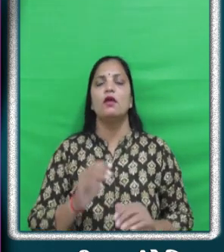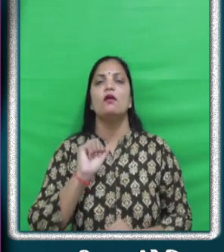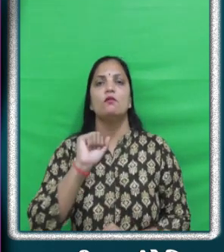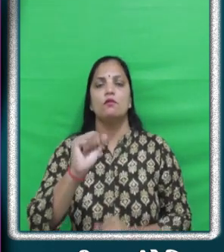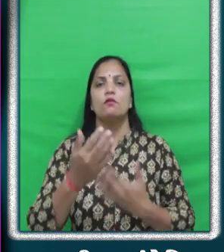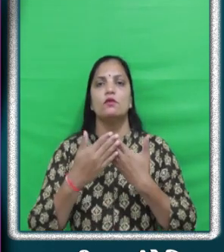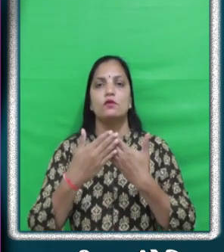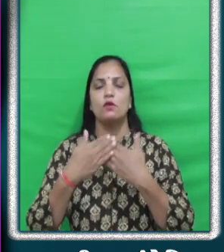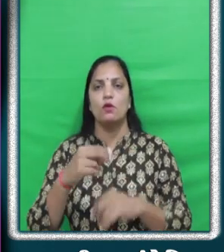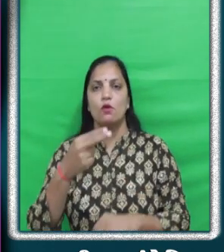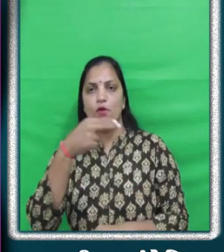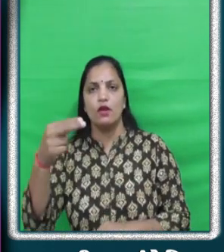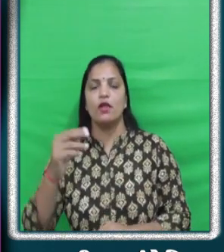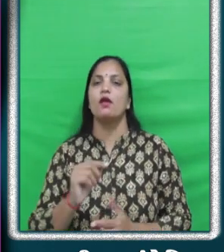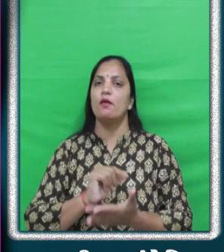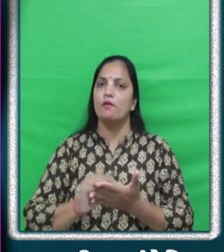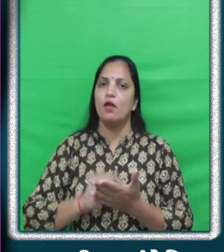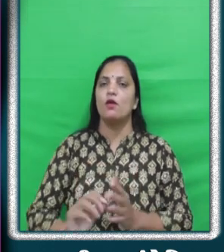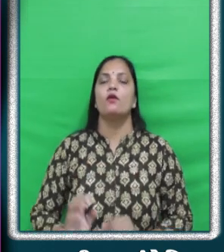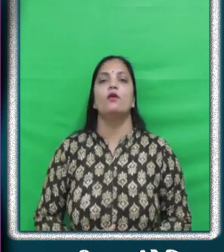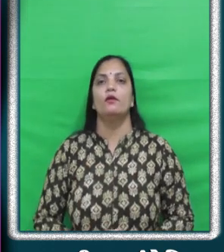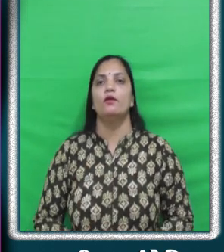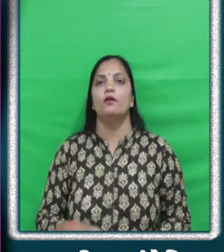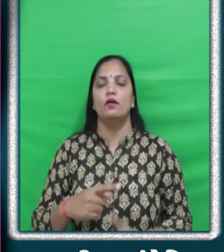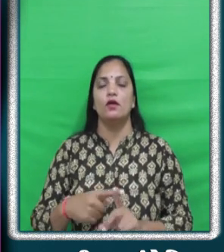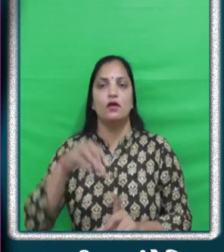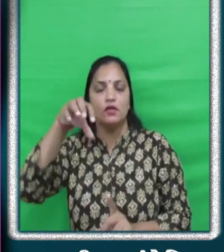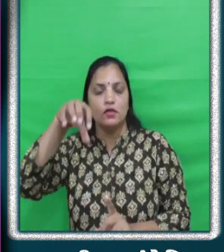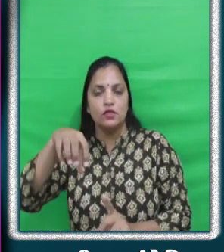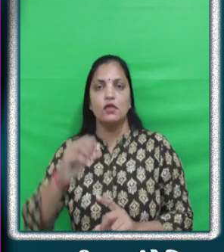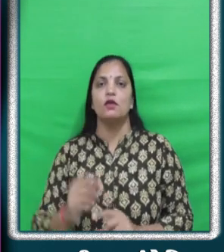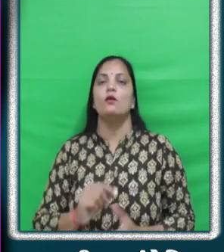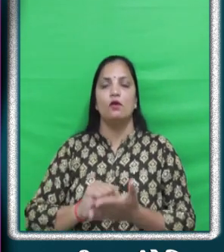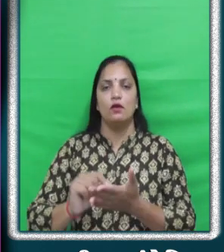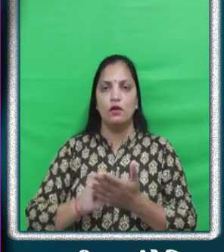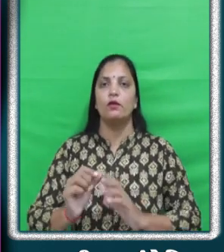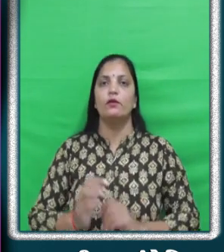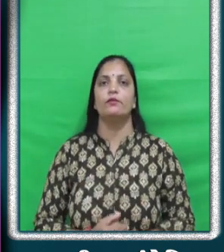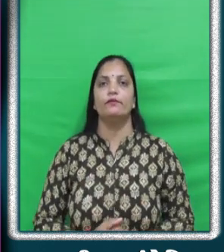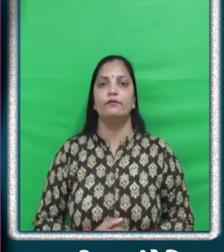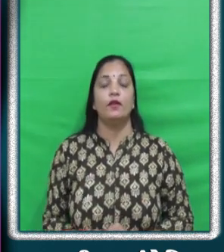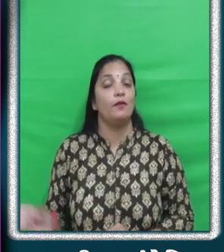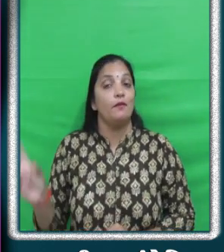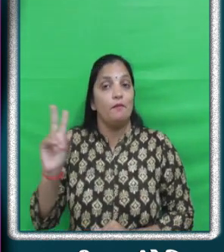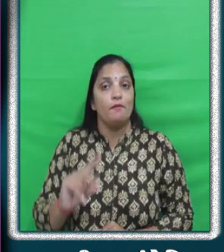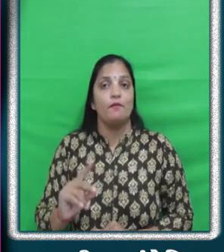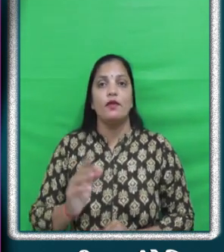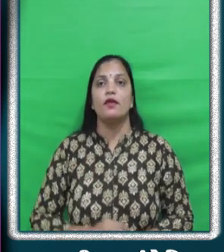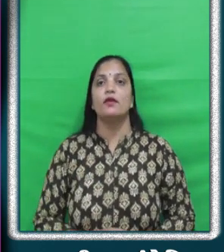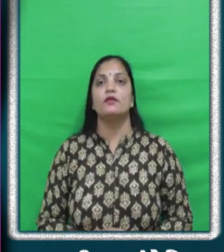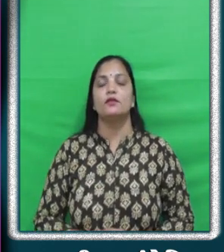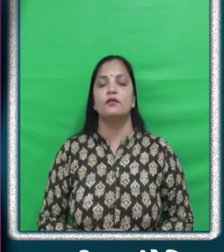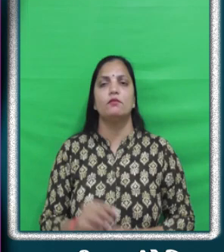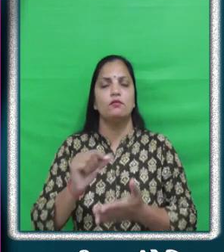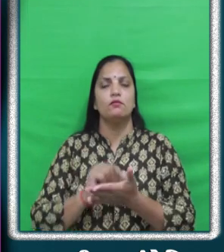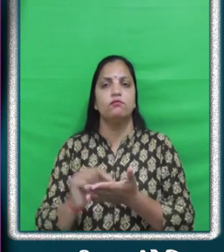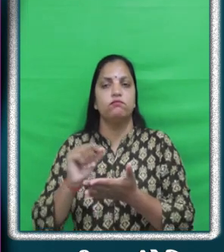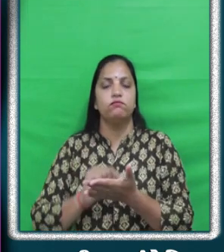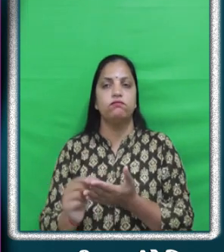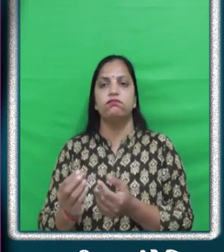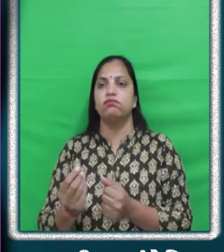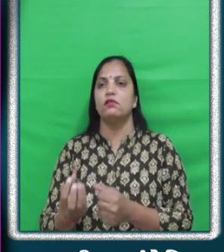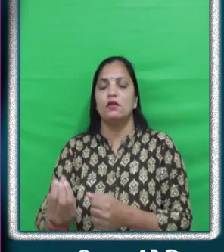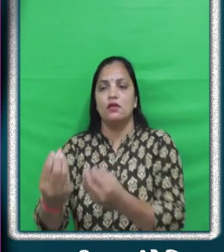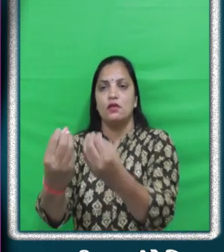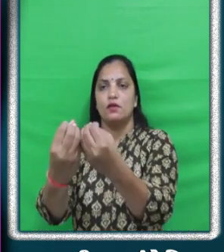તમે શાળાનું નામ લખ્યું, તમારી શાળાનું નામ જિલ્લો તમે લખ્યો, ફરીથી તમારે લખીને મને જણાવવાનું